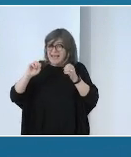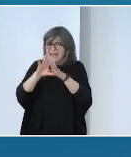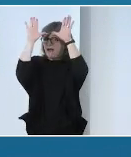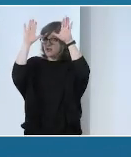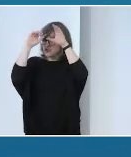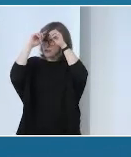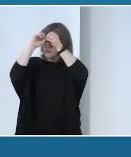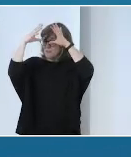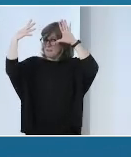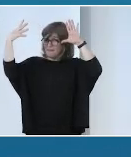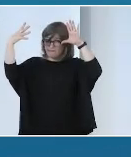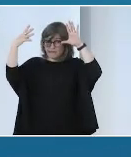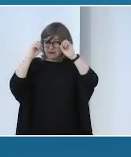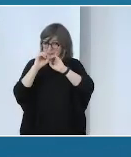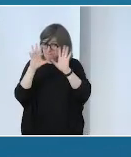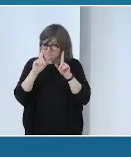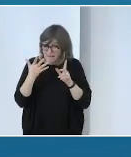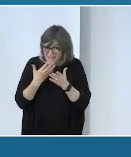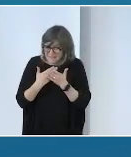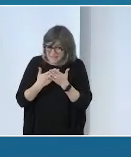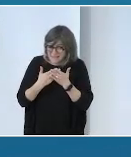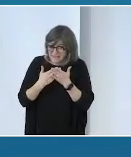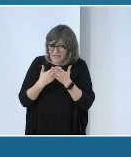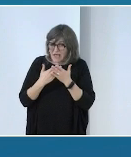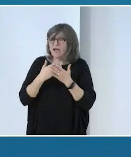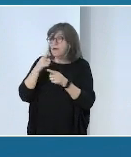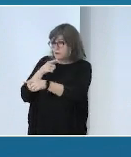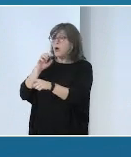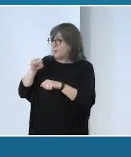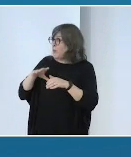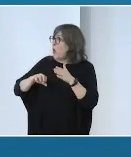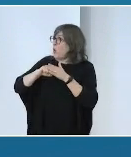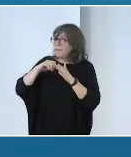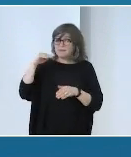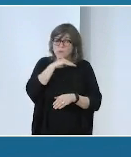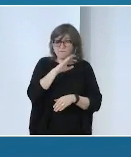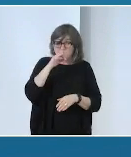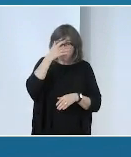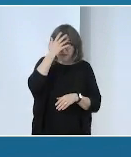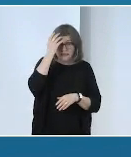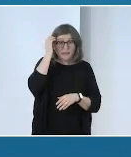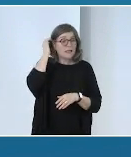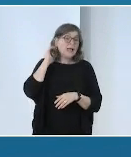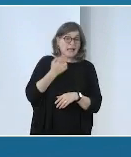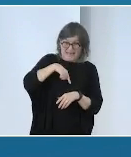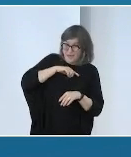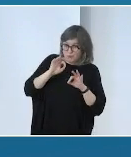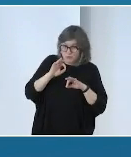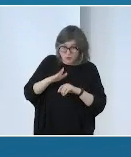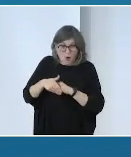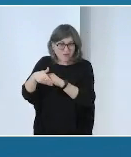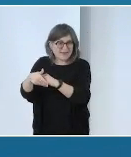finalement, le problème vestibulaire, ça se compense, de ce que j'ai compris. Ça se compense très vite. Voilà. Et on aide à compenser,